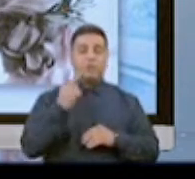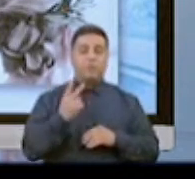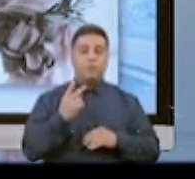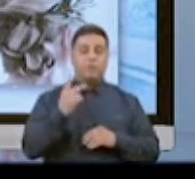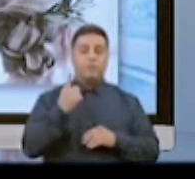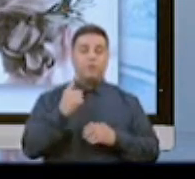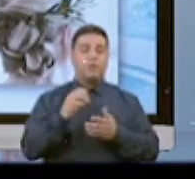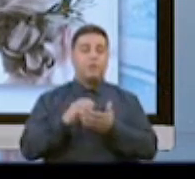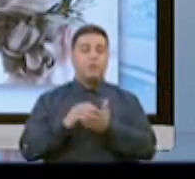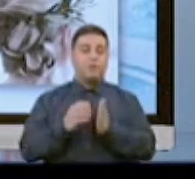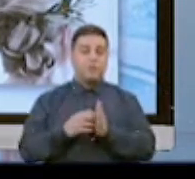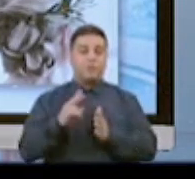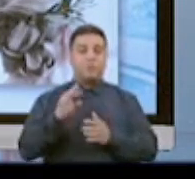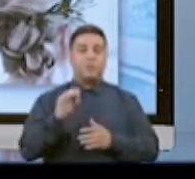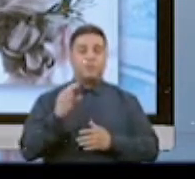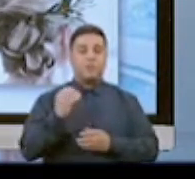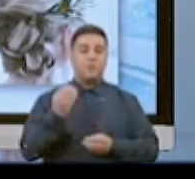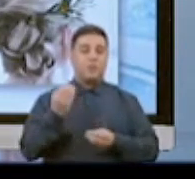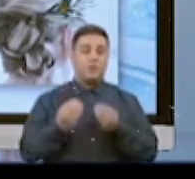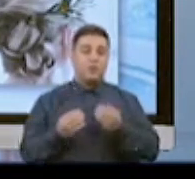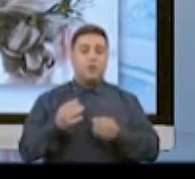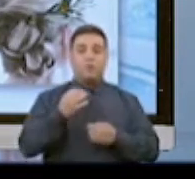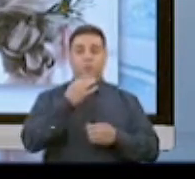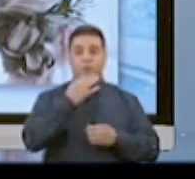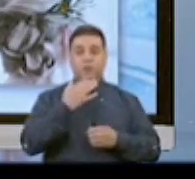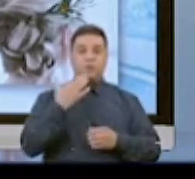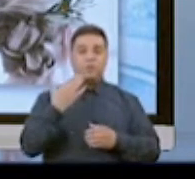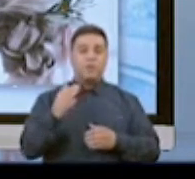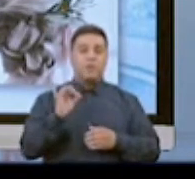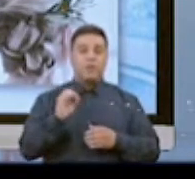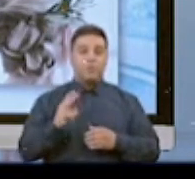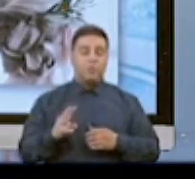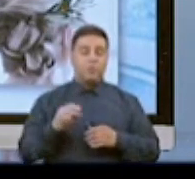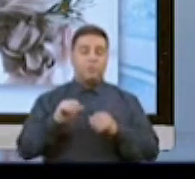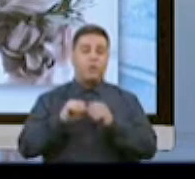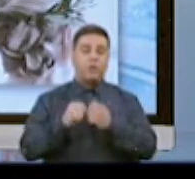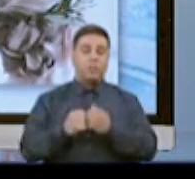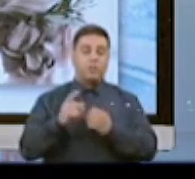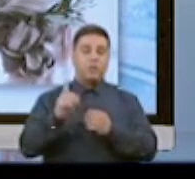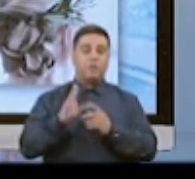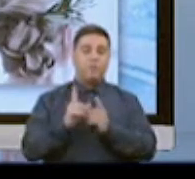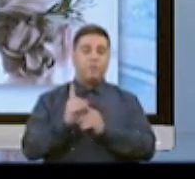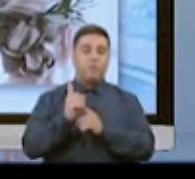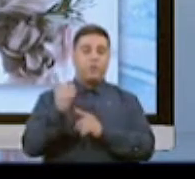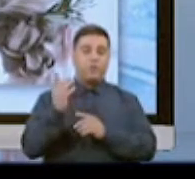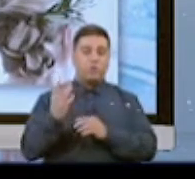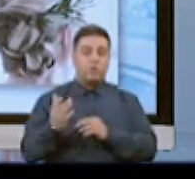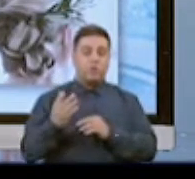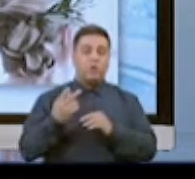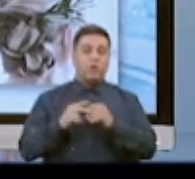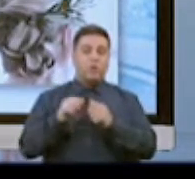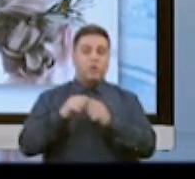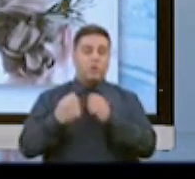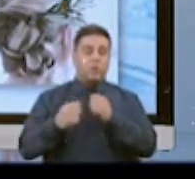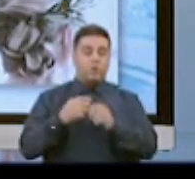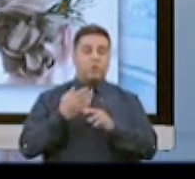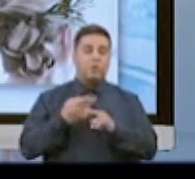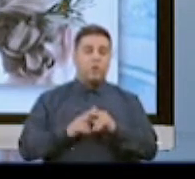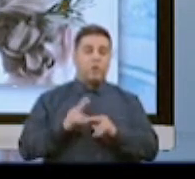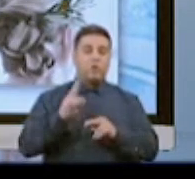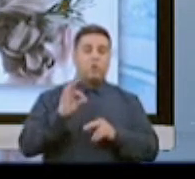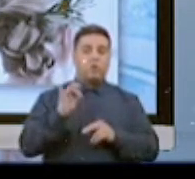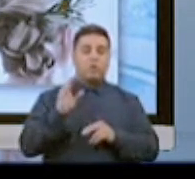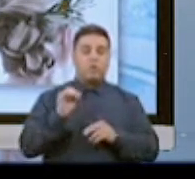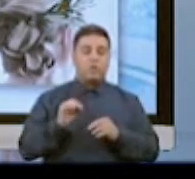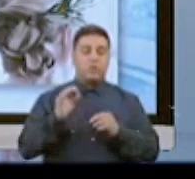принцесс играть. Понравились им ивовые косы. Наломали девчонки веточек, кожу с них спустили. Косички